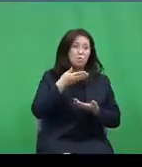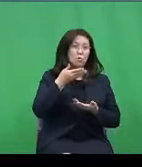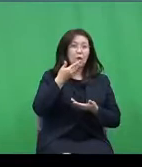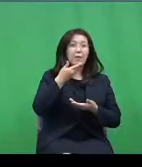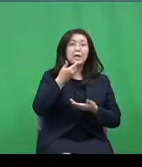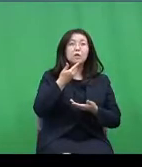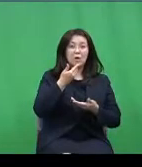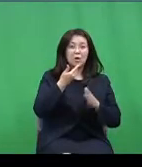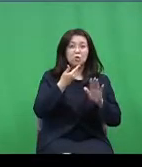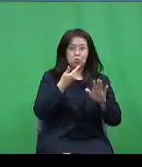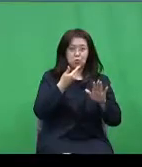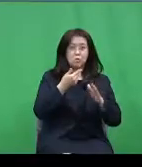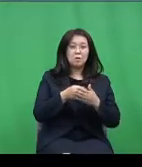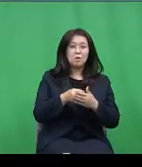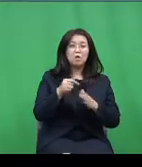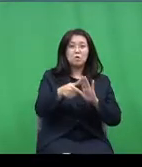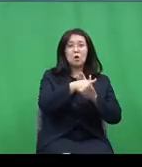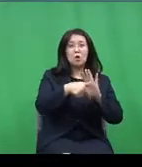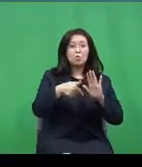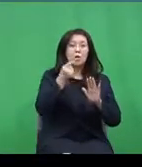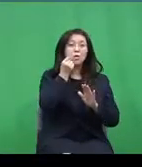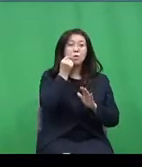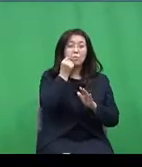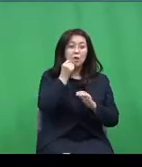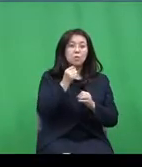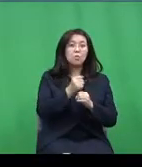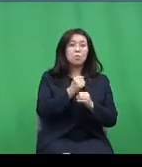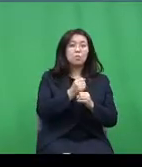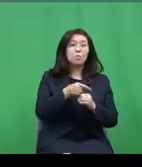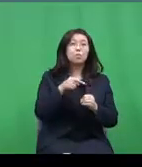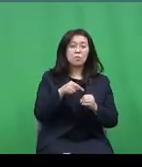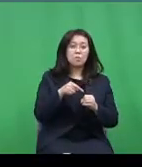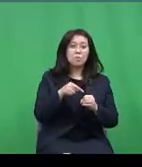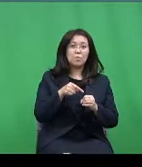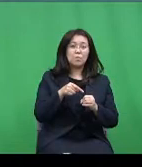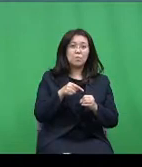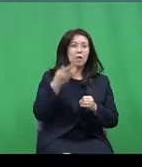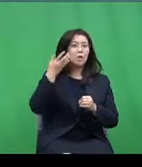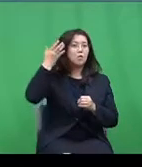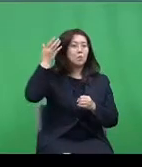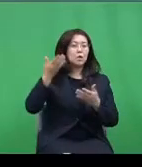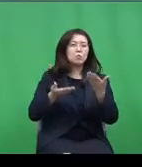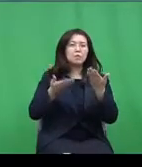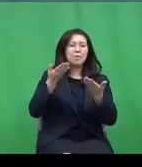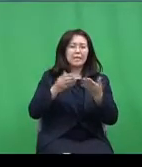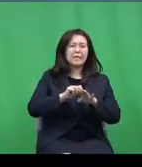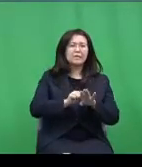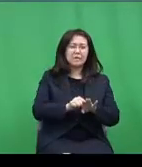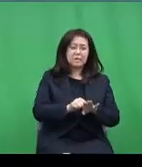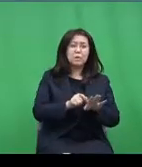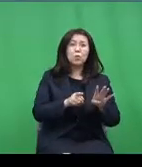でまあ、こうしたところで、やっぱりそのブランド前競争っていうのが、やっぱり想定より、まあ、厳しかったとか、もしく